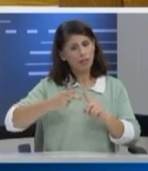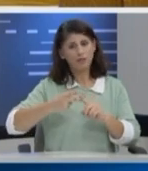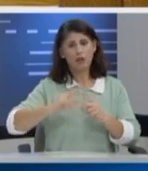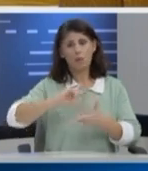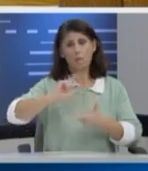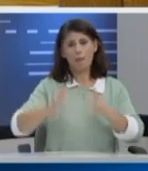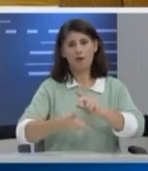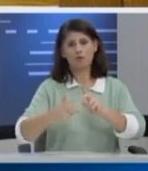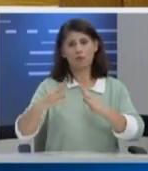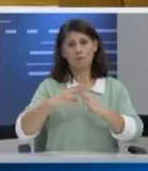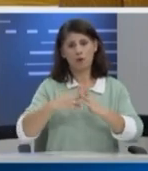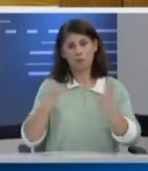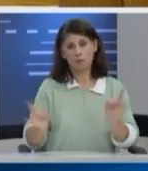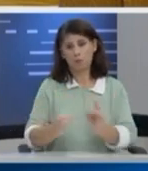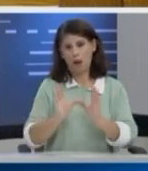τουλάχιστον.